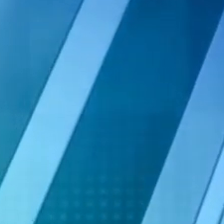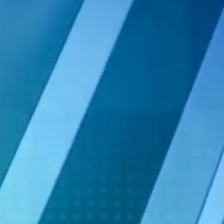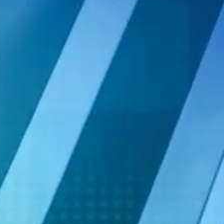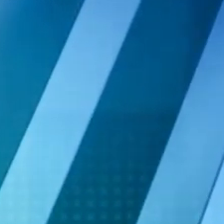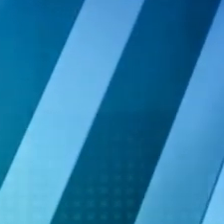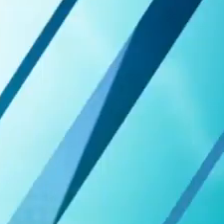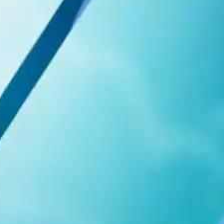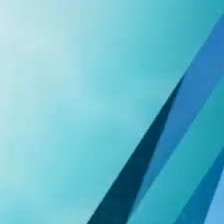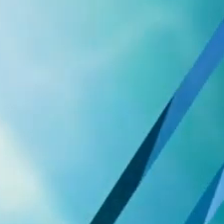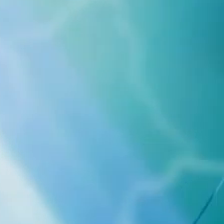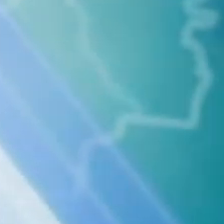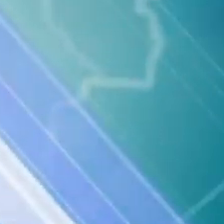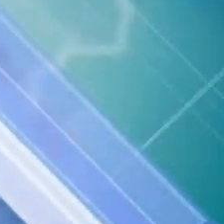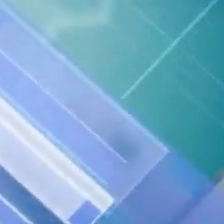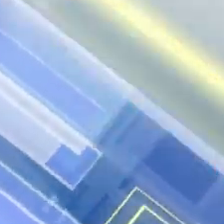Музика